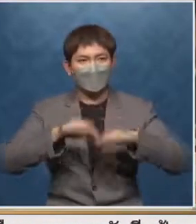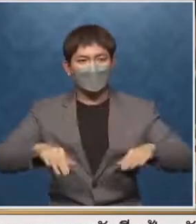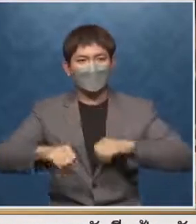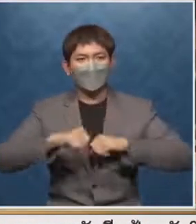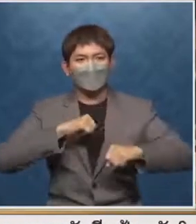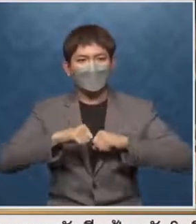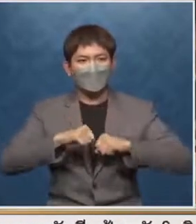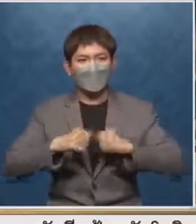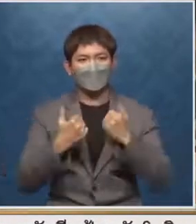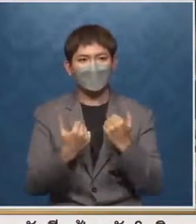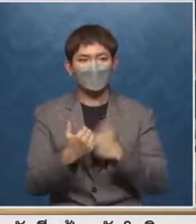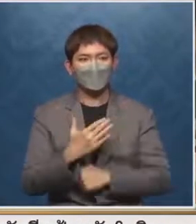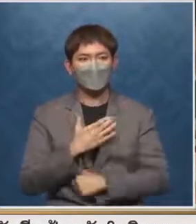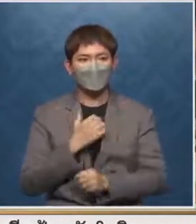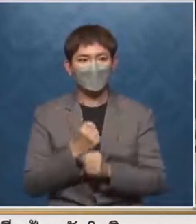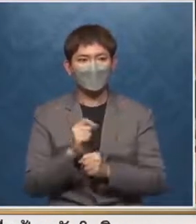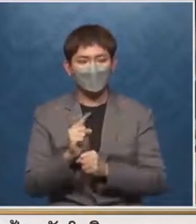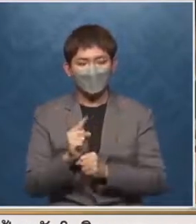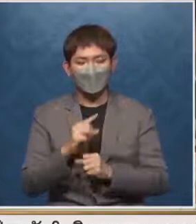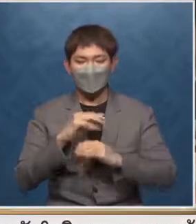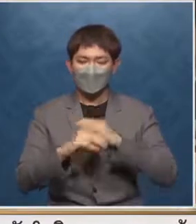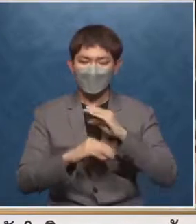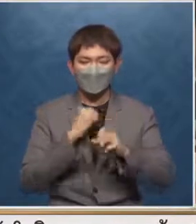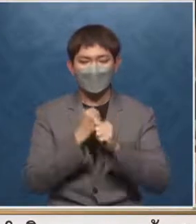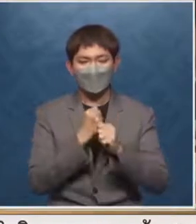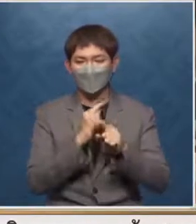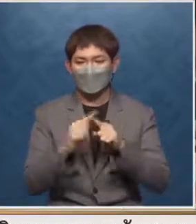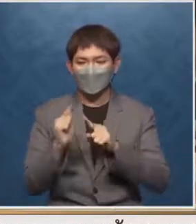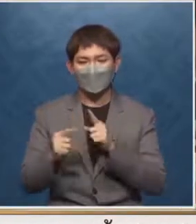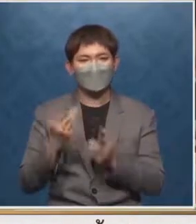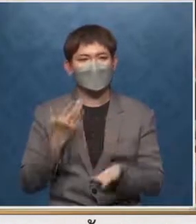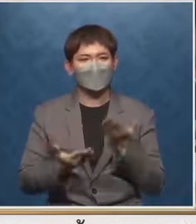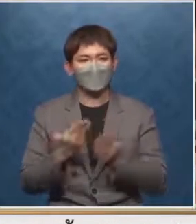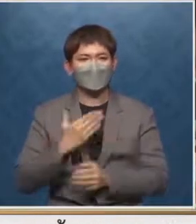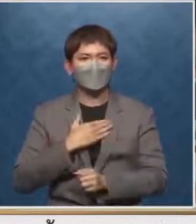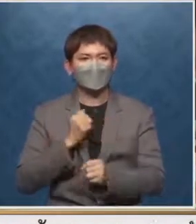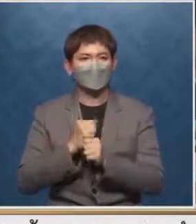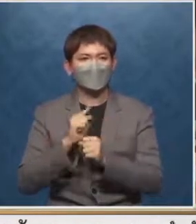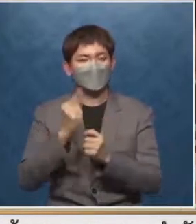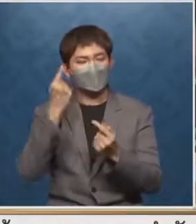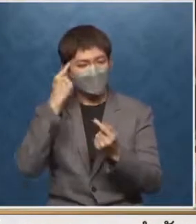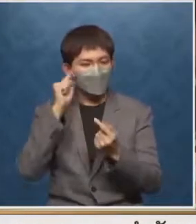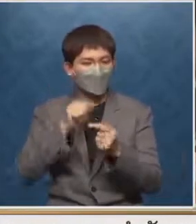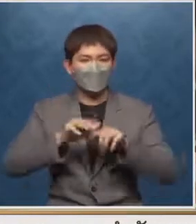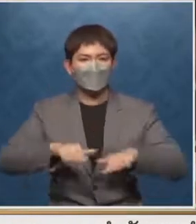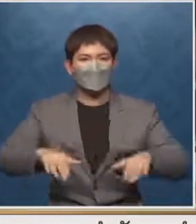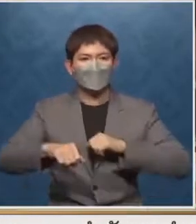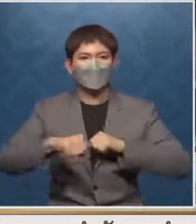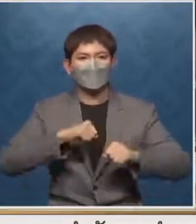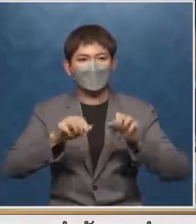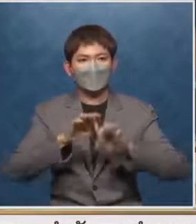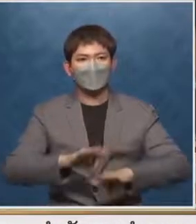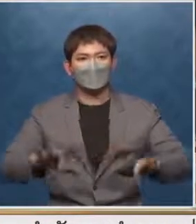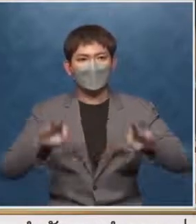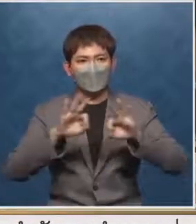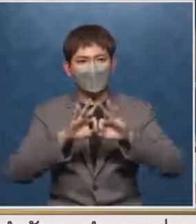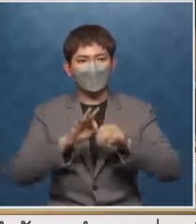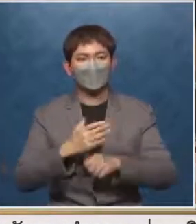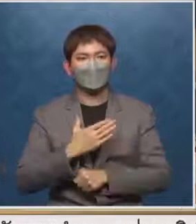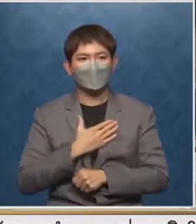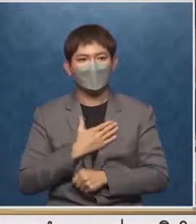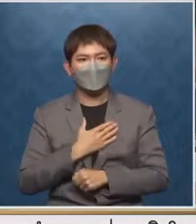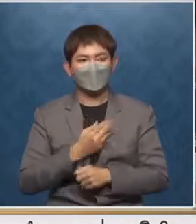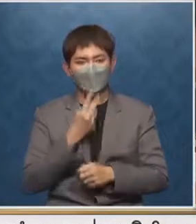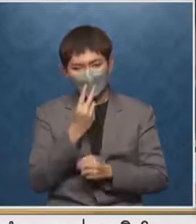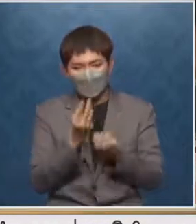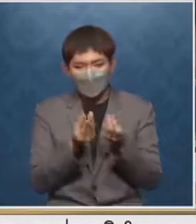พราะฉะนั้นเวลาเราผลิตโครงการอะไรขึ้นมาก็แล้วแต่เราจะคำนึงถึงเด็กและเยาวชนเป็นสำคัญผมก็ไปนั่งดูตัว